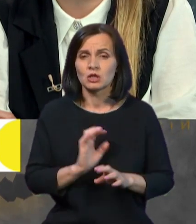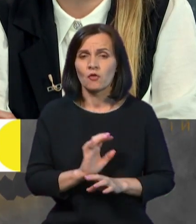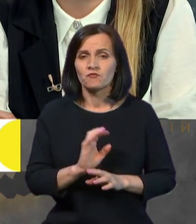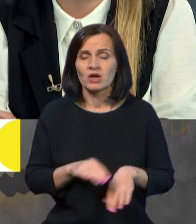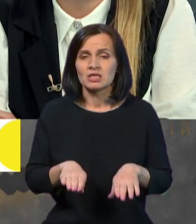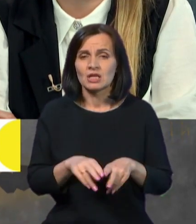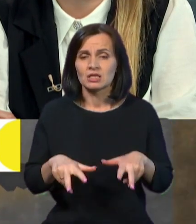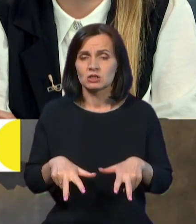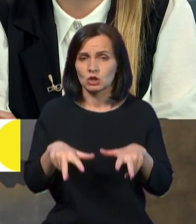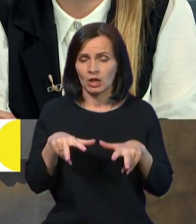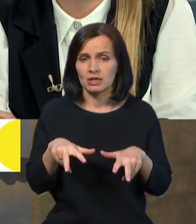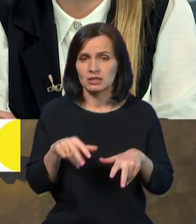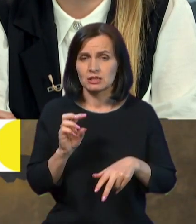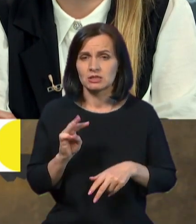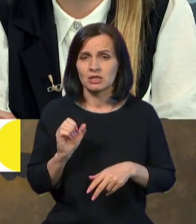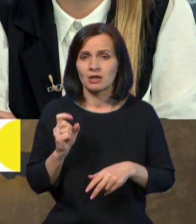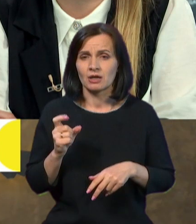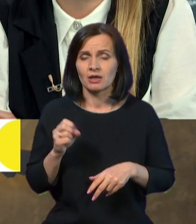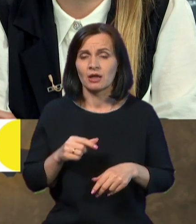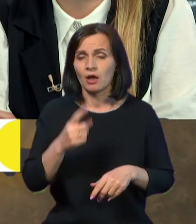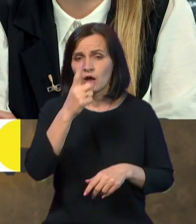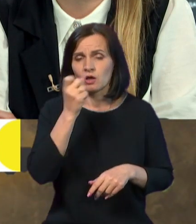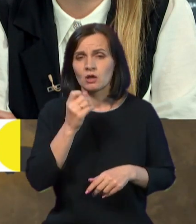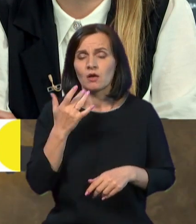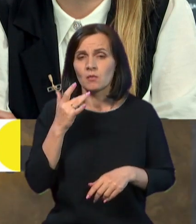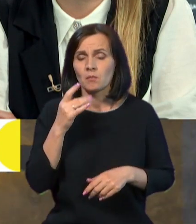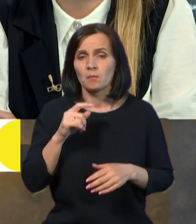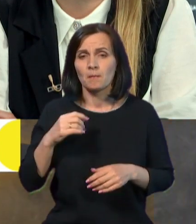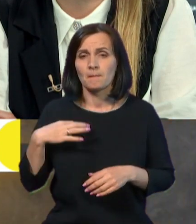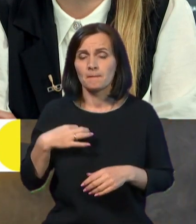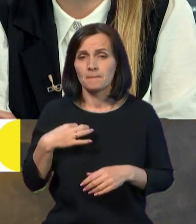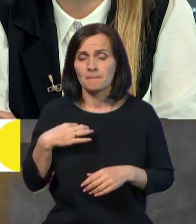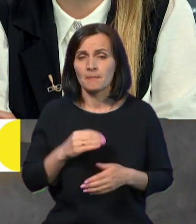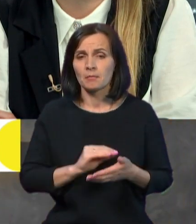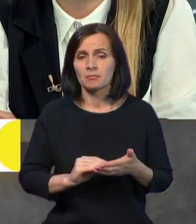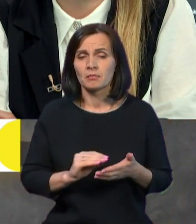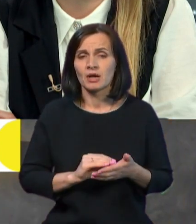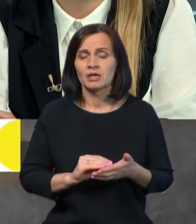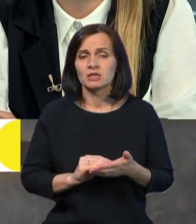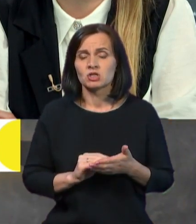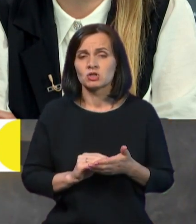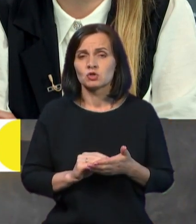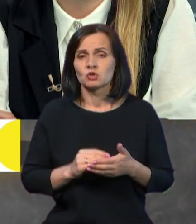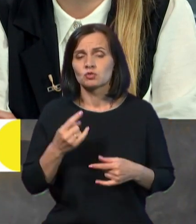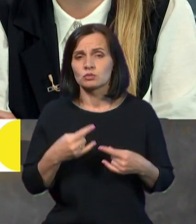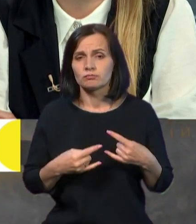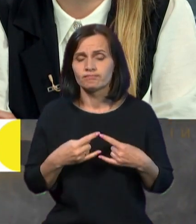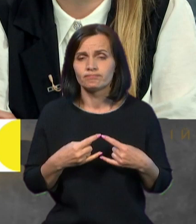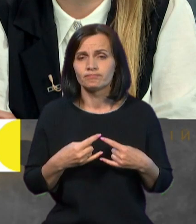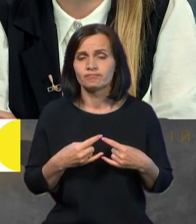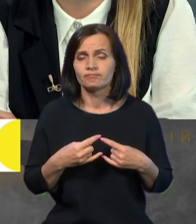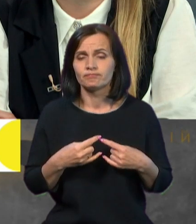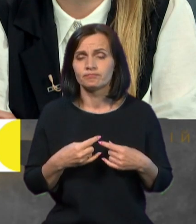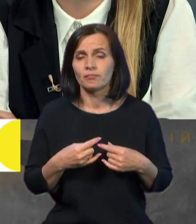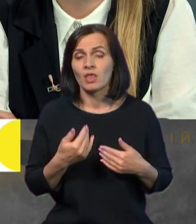шахедів. Про це повідомляє американська розвідка і про це пише Associated Press. От, власне, на